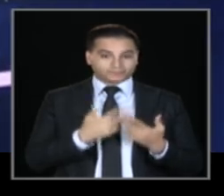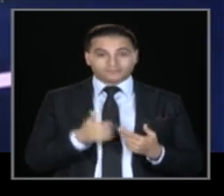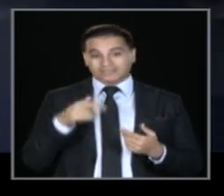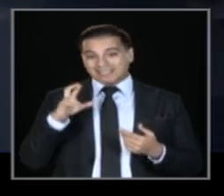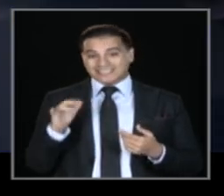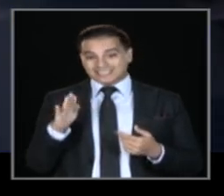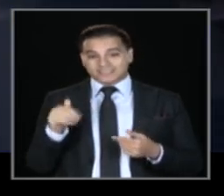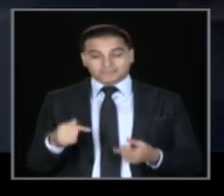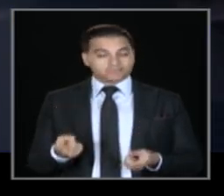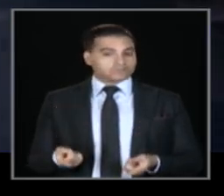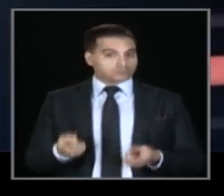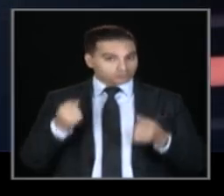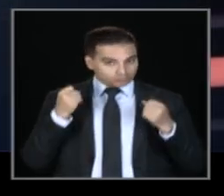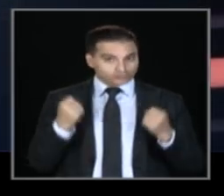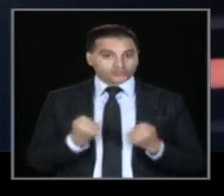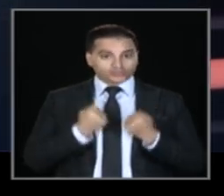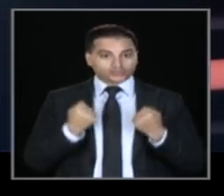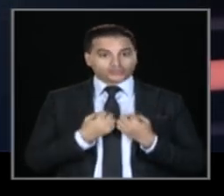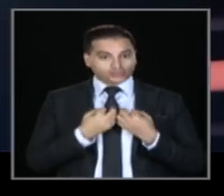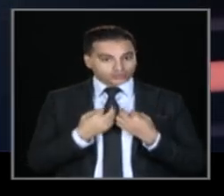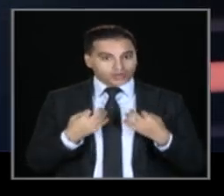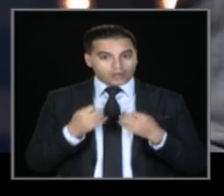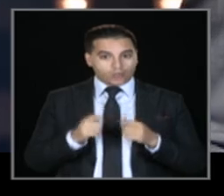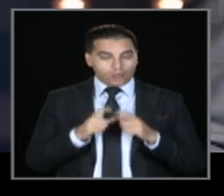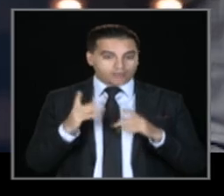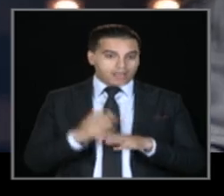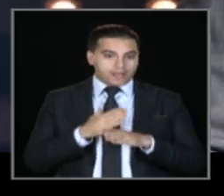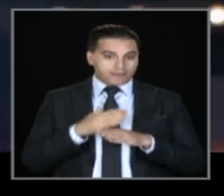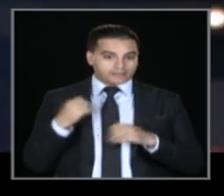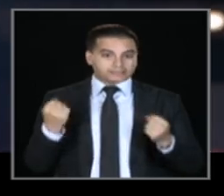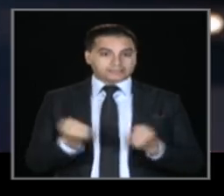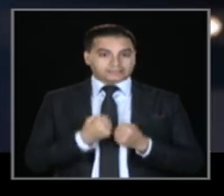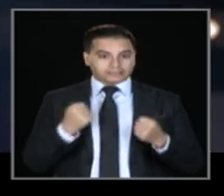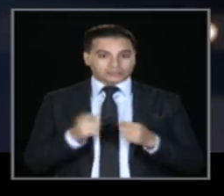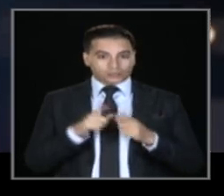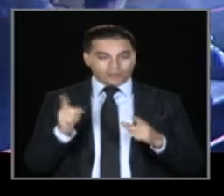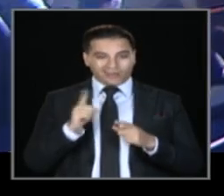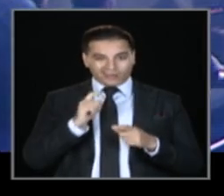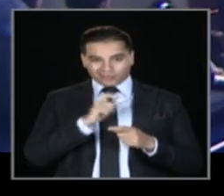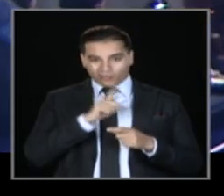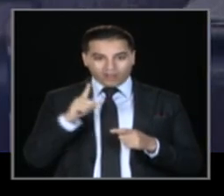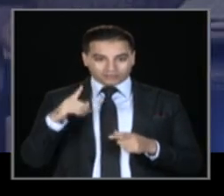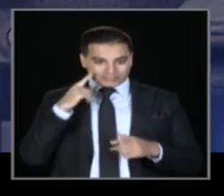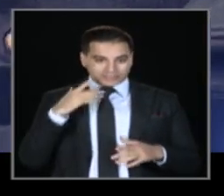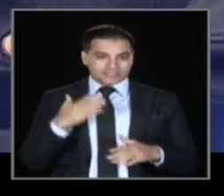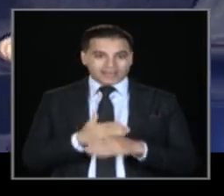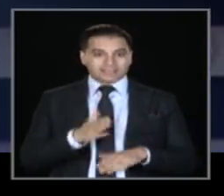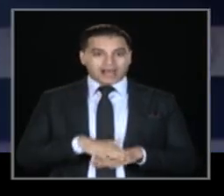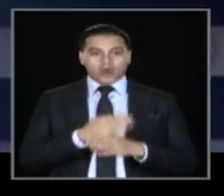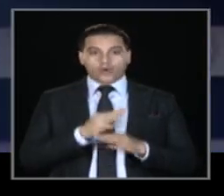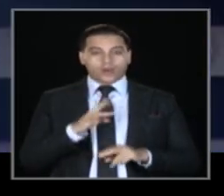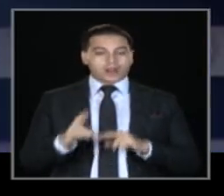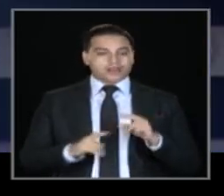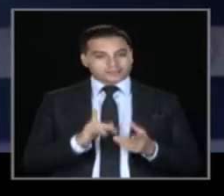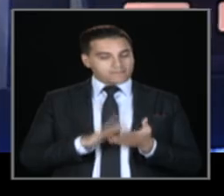بقى مستعدين جدا، المجهود واضح، يعني فعلا مش هيعدوا سؤال.